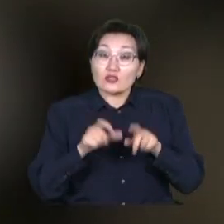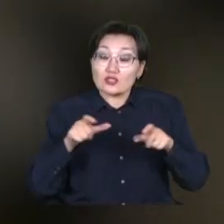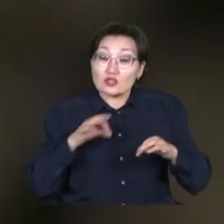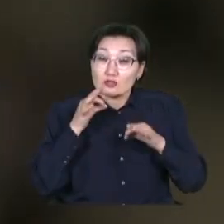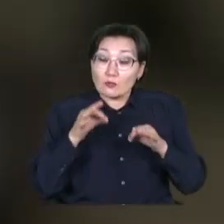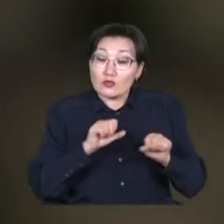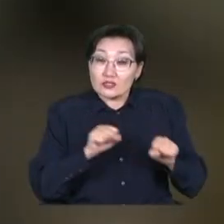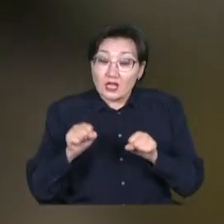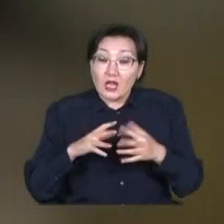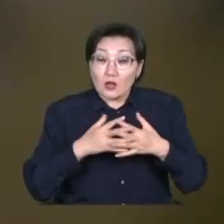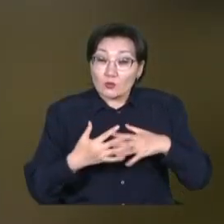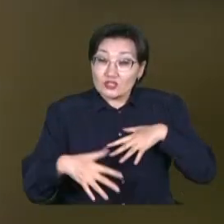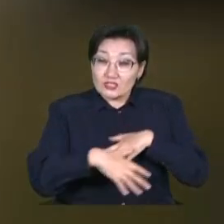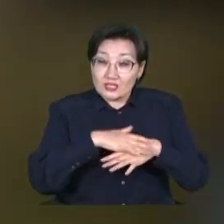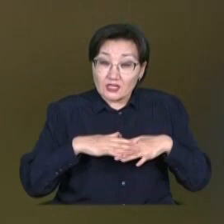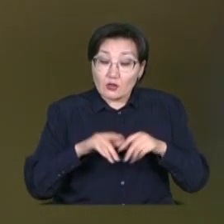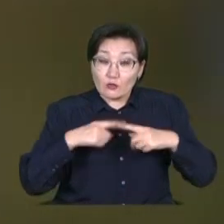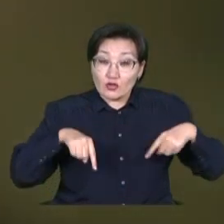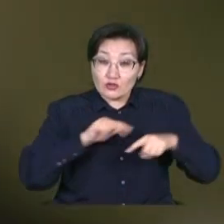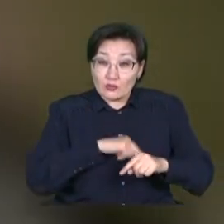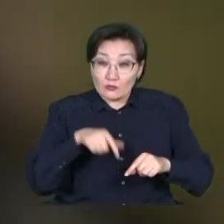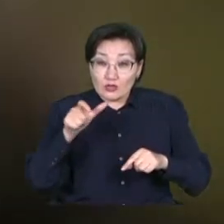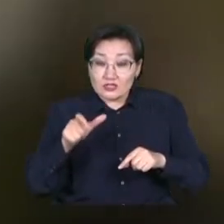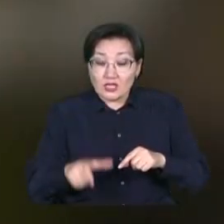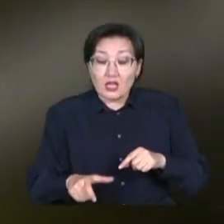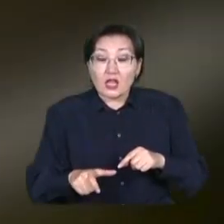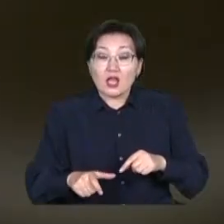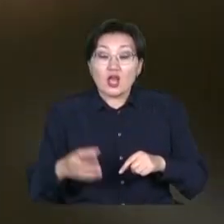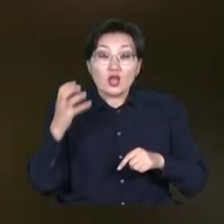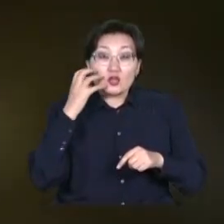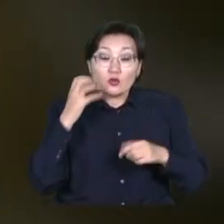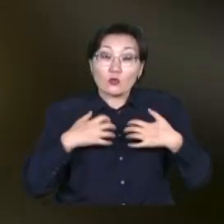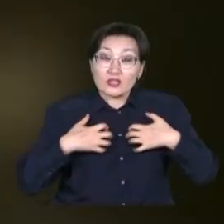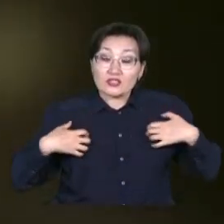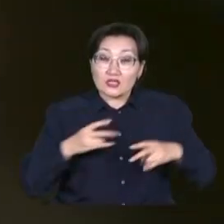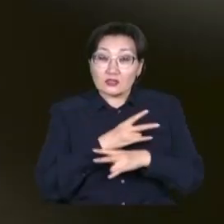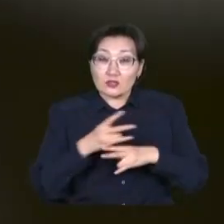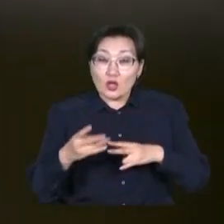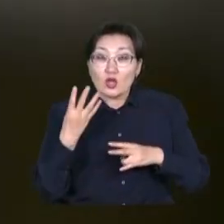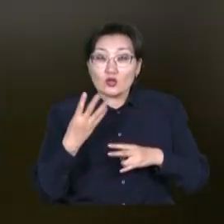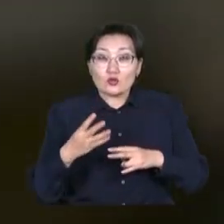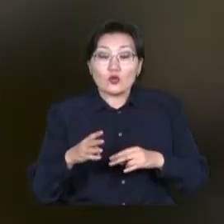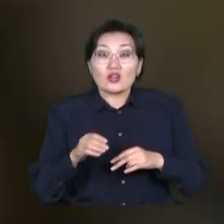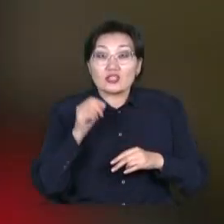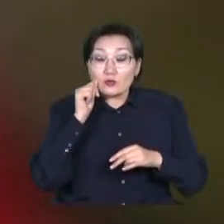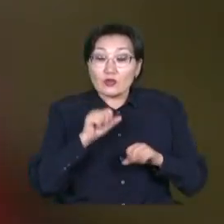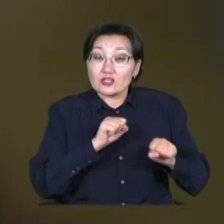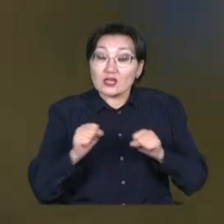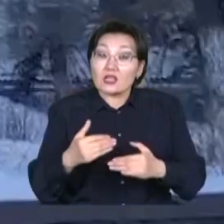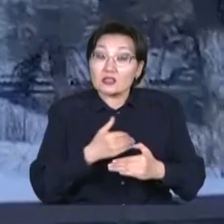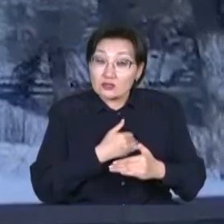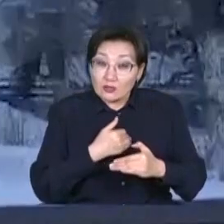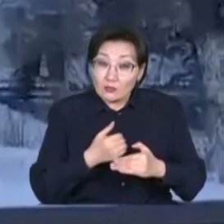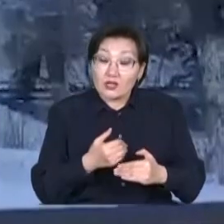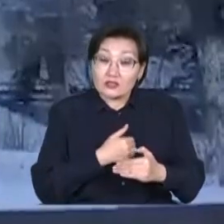сөзін сөйлеген ауыл жұрты мекеме қызметкерлері уаз киіктерді қырып жатқан сәтте төрт жігіттің араша болмақ болғанын айтады. Жанжалда содан туған.